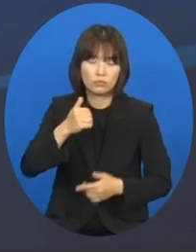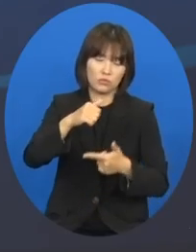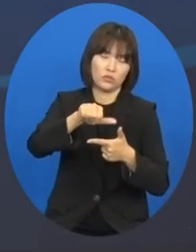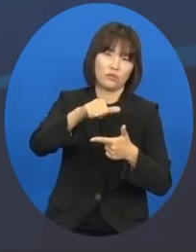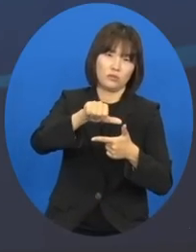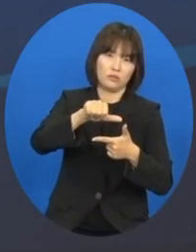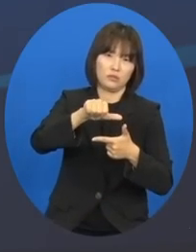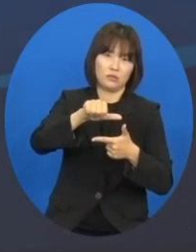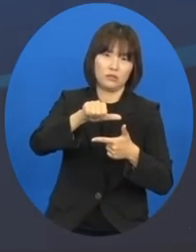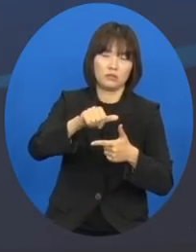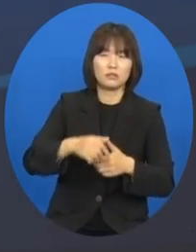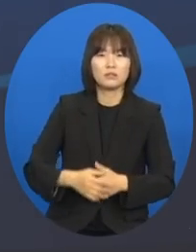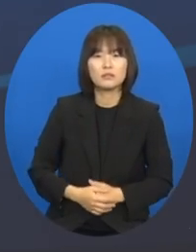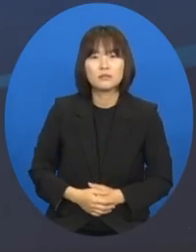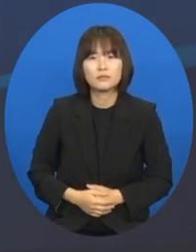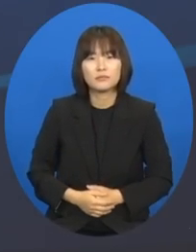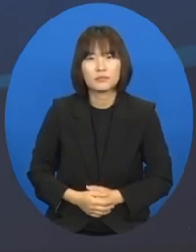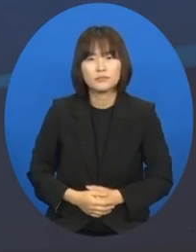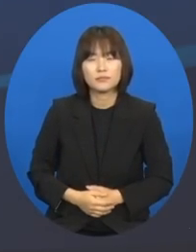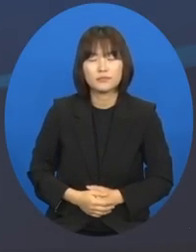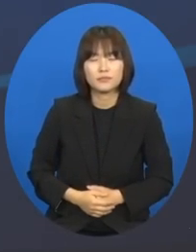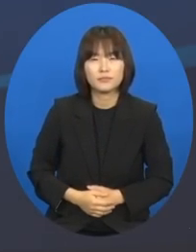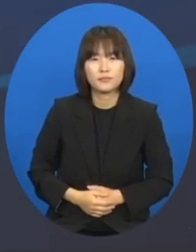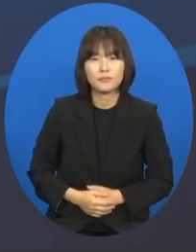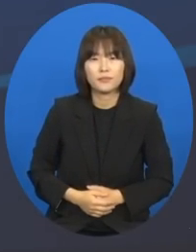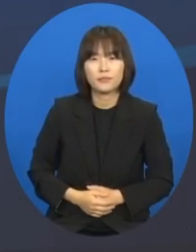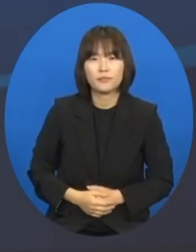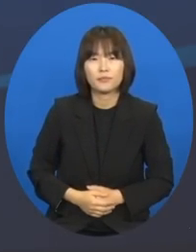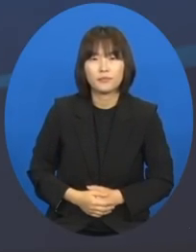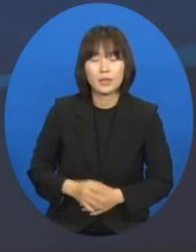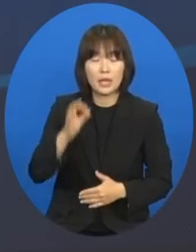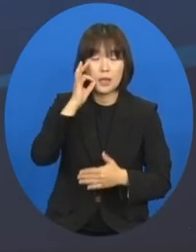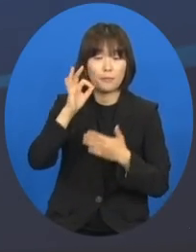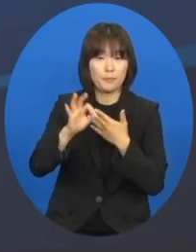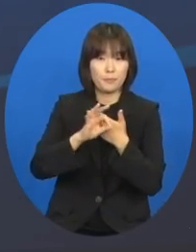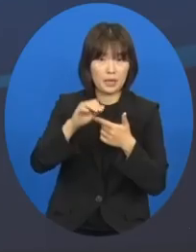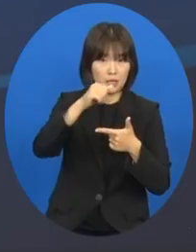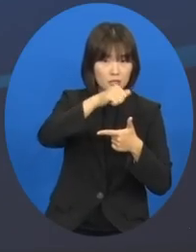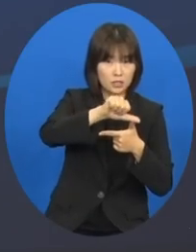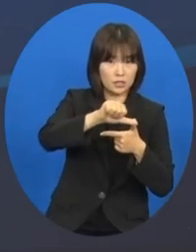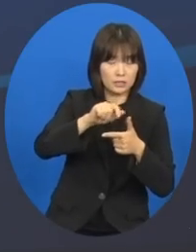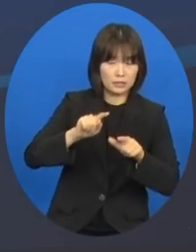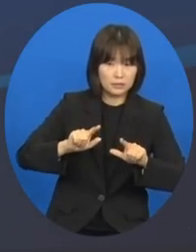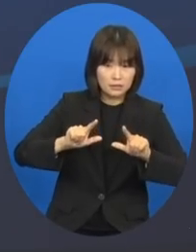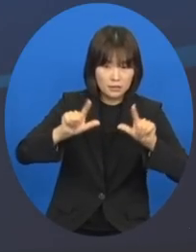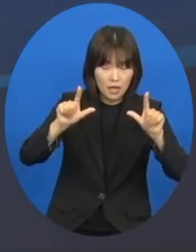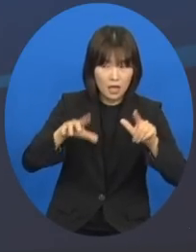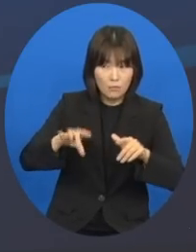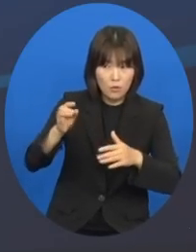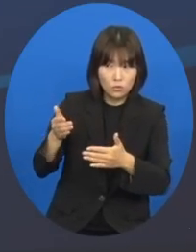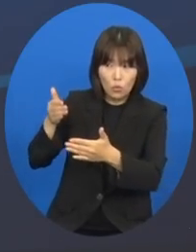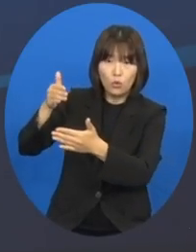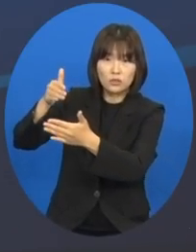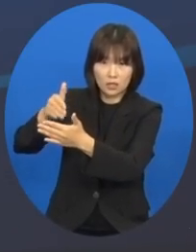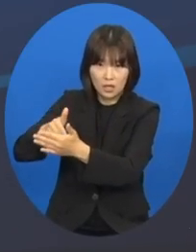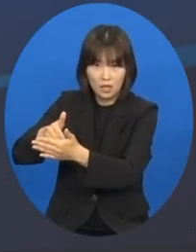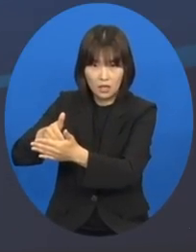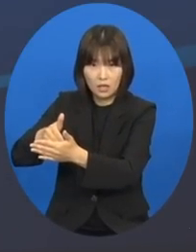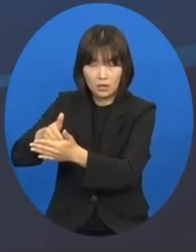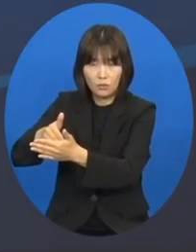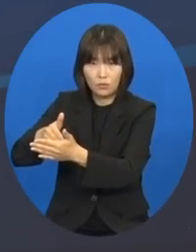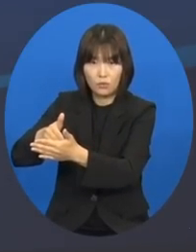첫째입니다 첫째입니다 만약에 첫째가 그날 먼저 도착해 있었고